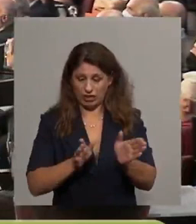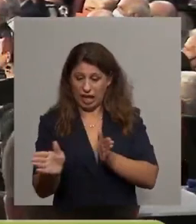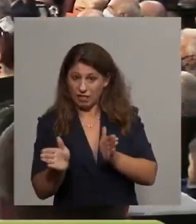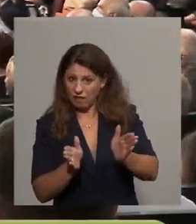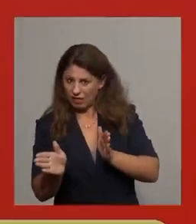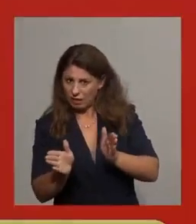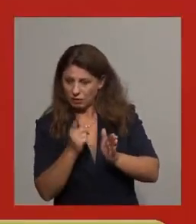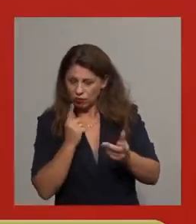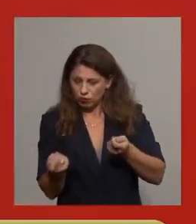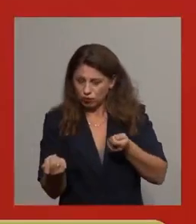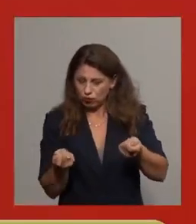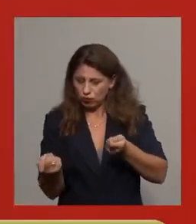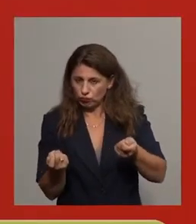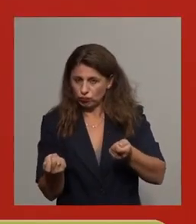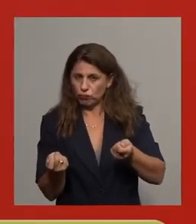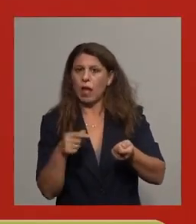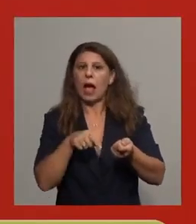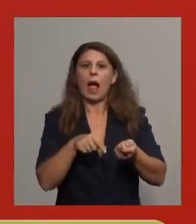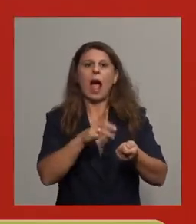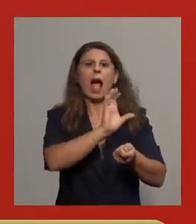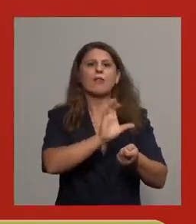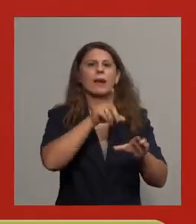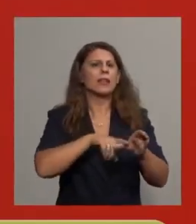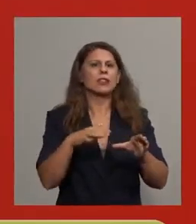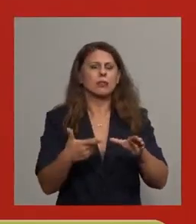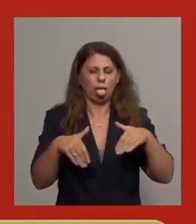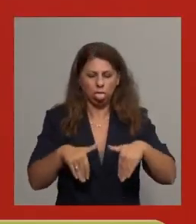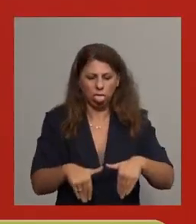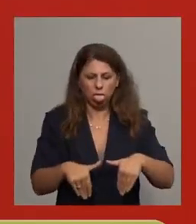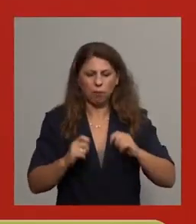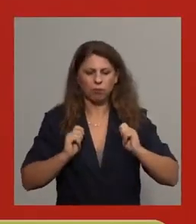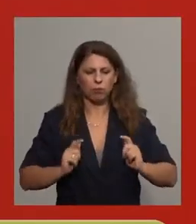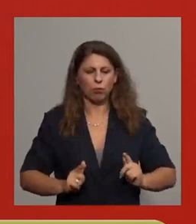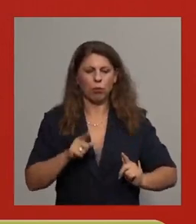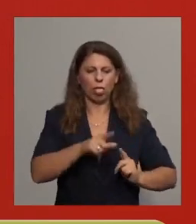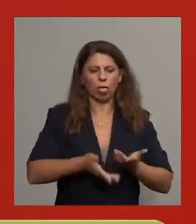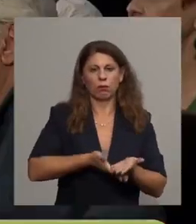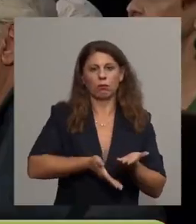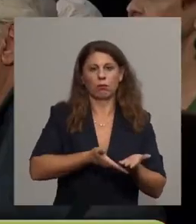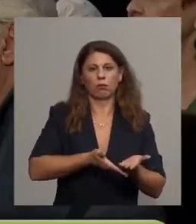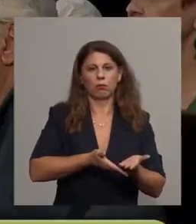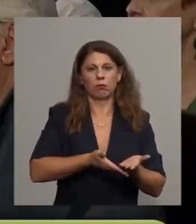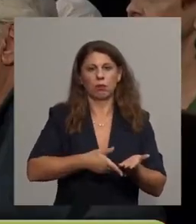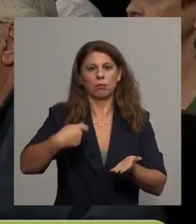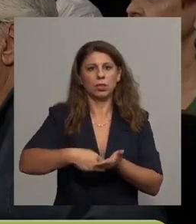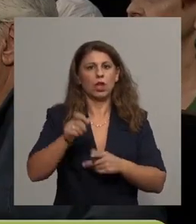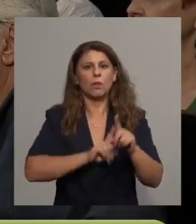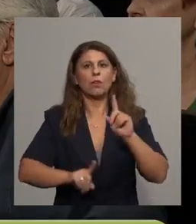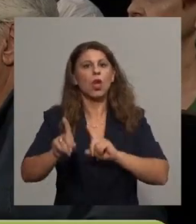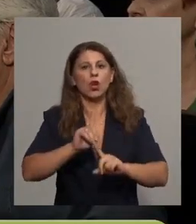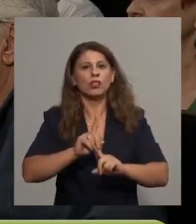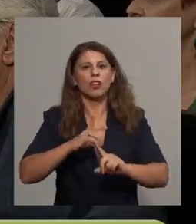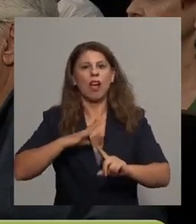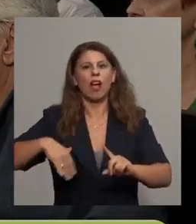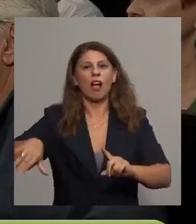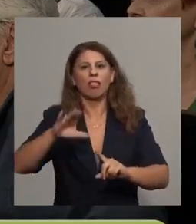που υπηρετούν τα συμφέροντα του μεγάλου κεφαλαίου σε βάρος των λαών της Ευρώπης. Η αλήθεια